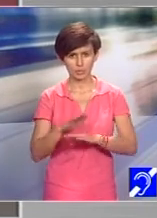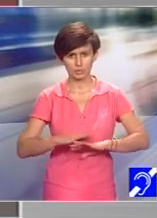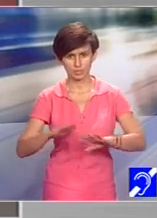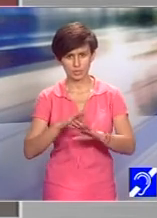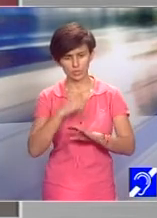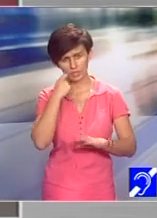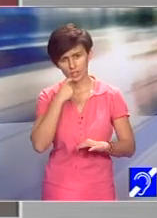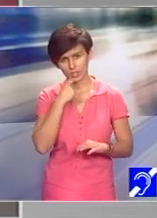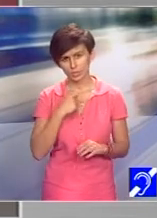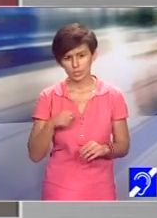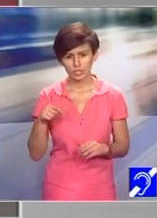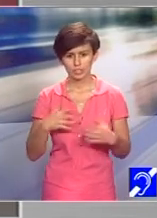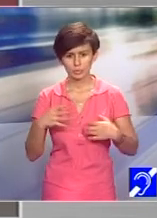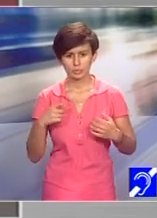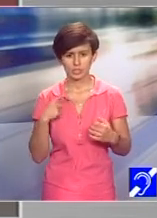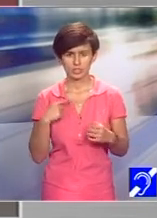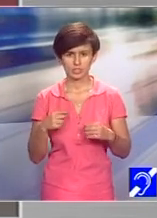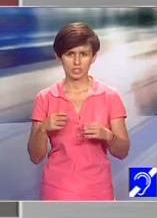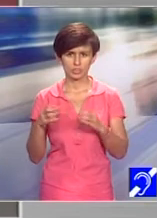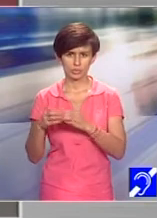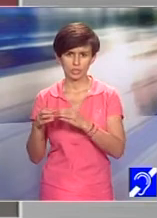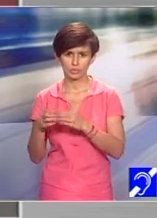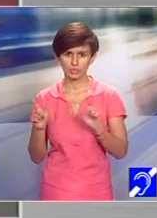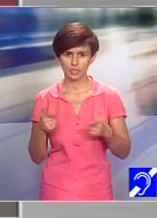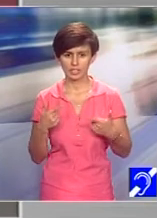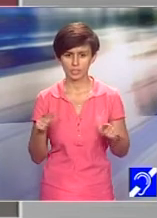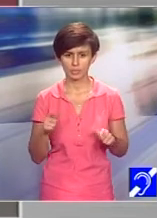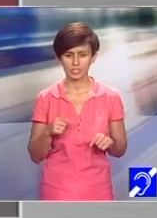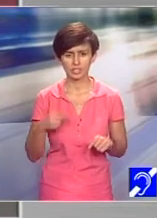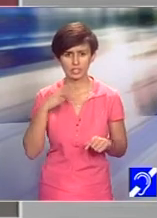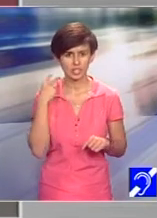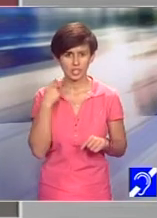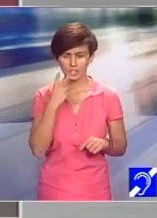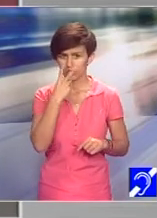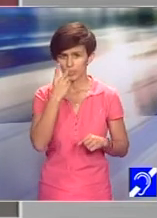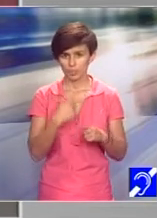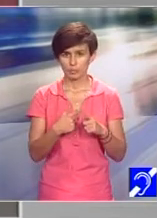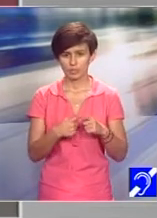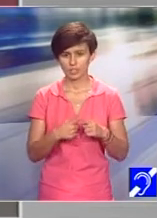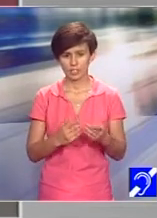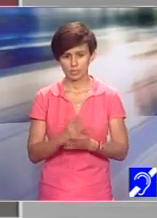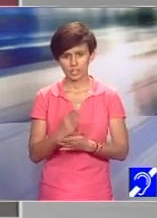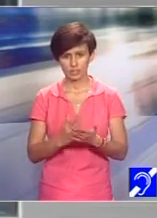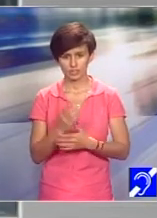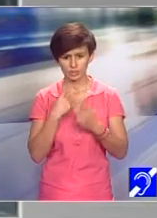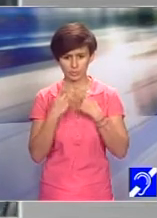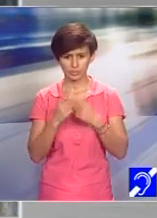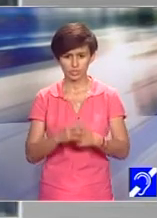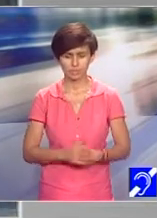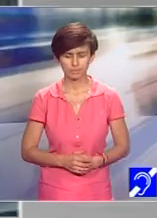Din distribuția spectacolului face parte și un cor din Marea Britanie. Urmărim un material și revenim cu următorul invitat.